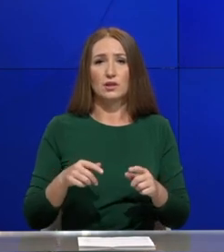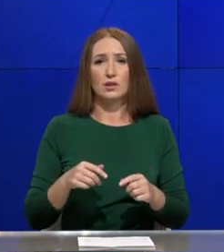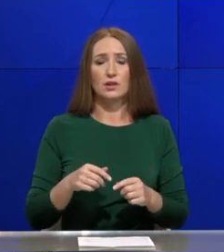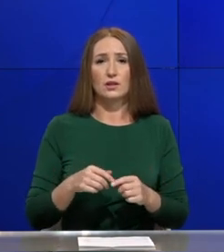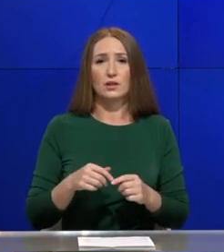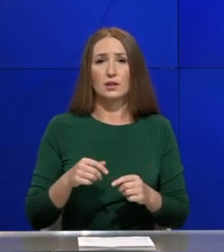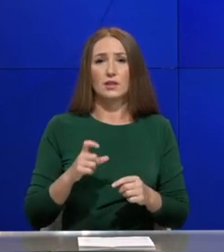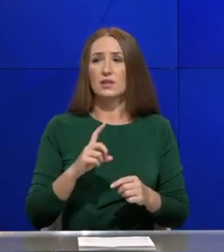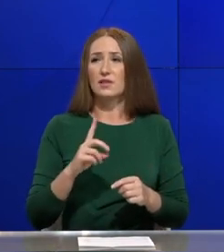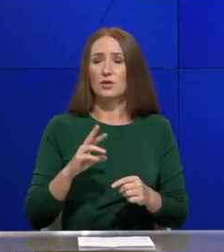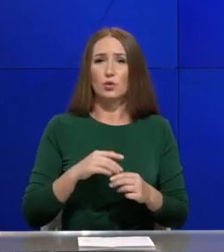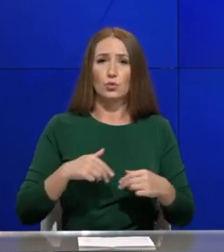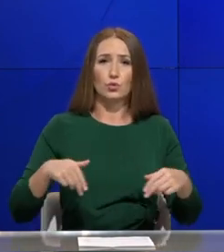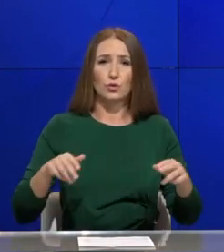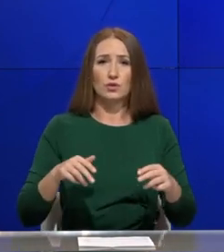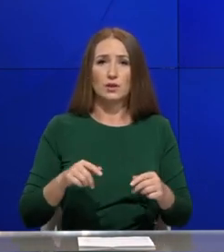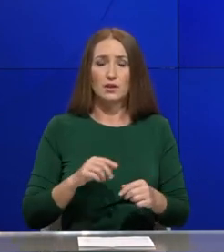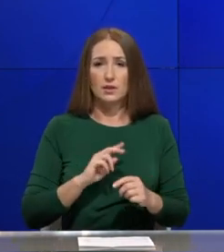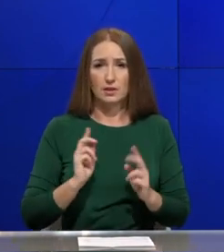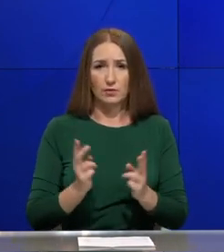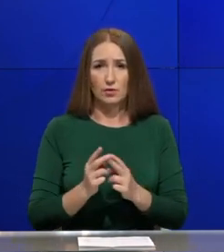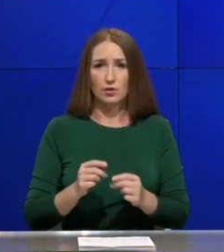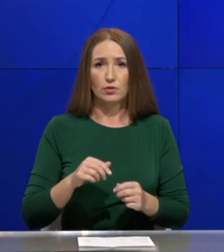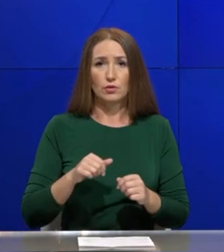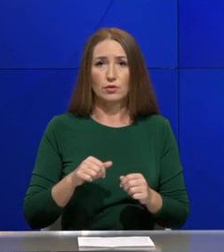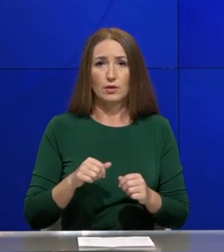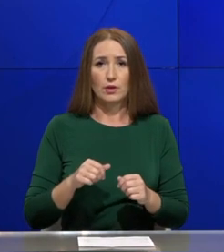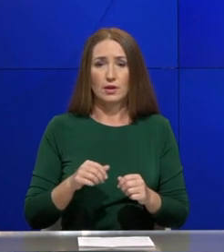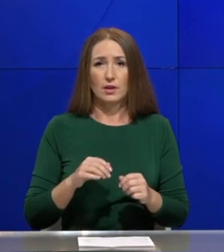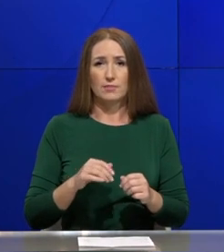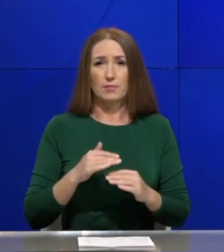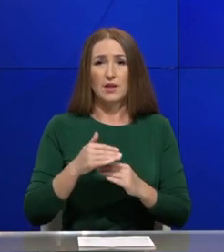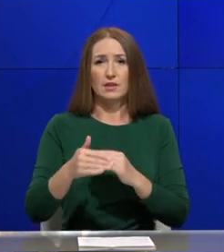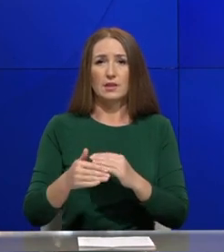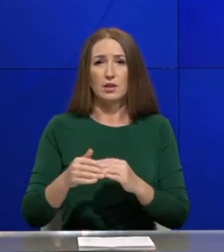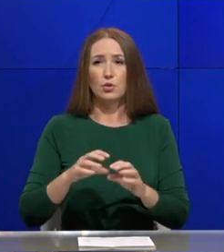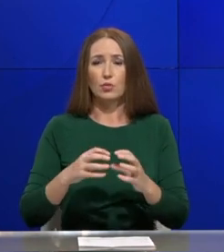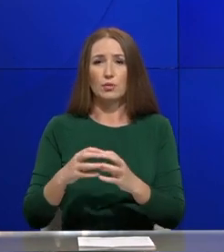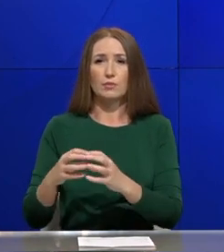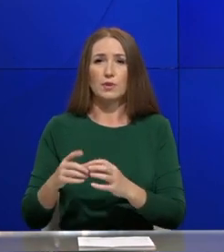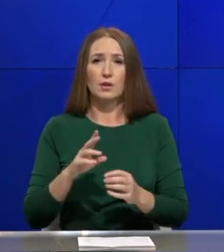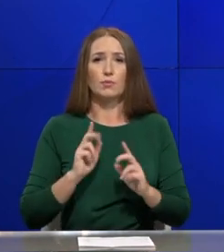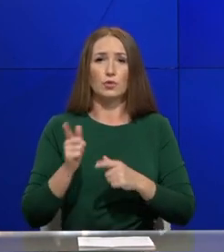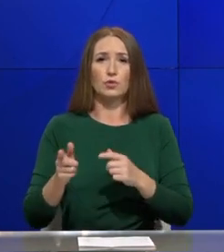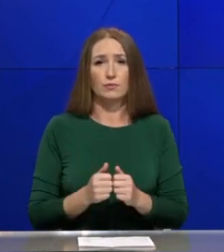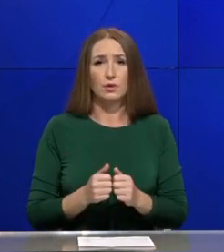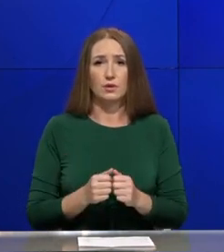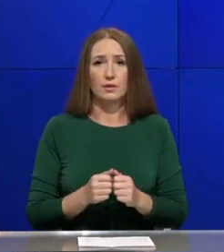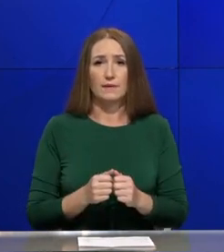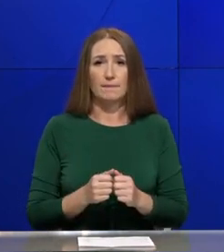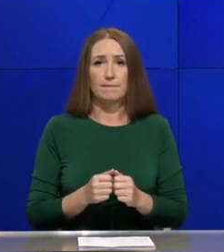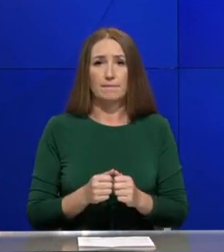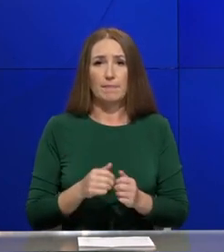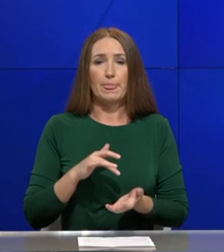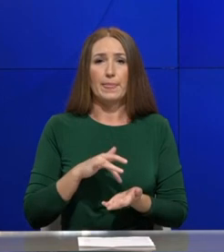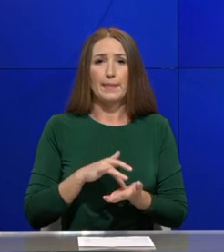društva i razvoja društvenog života, uz podršku marginalizovanim grupama i boračkoj populaciji. Na